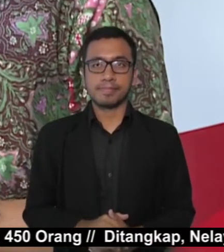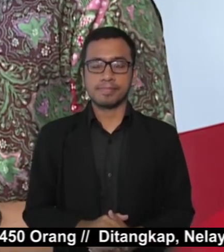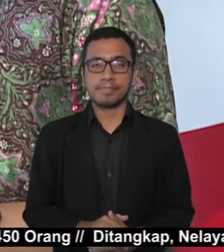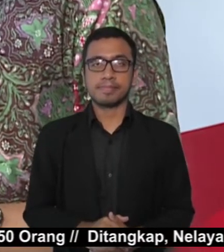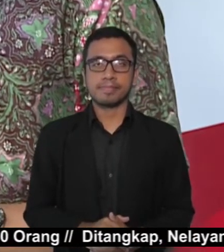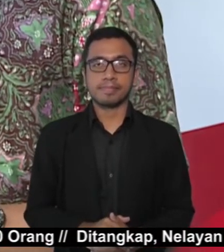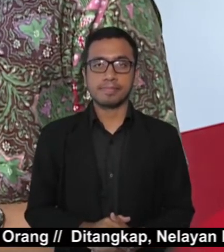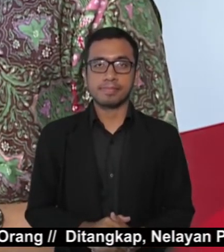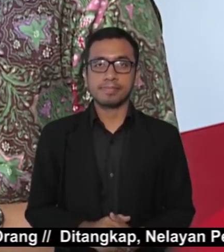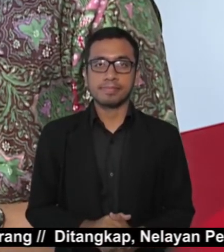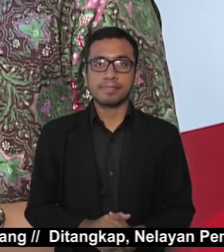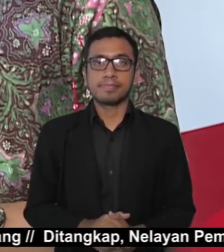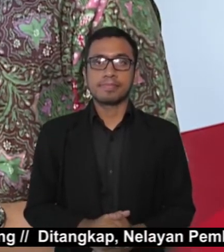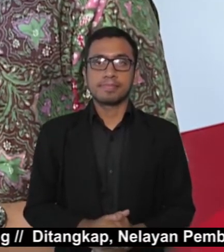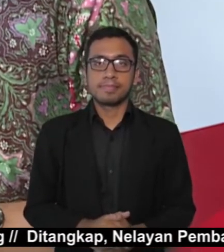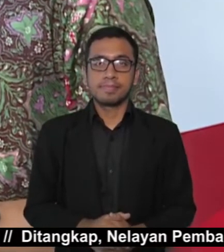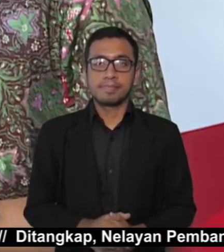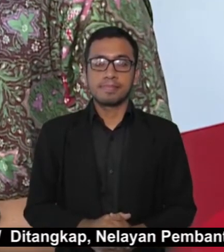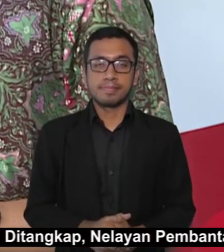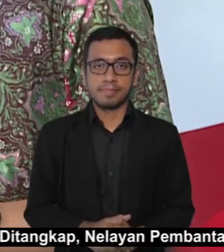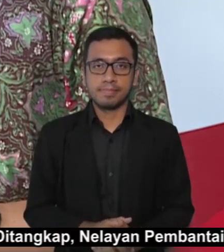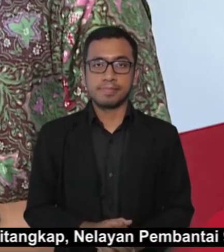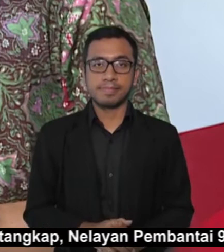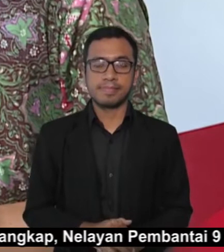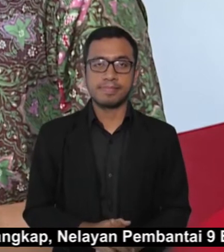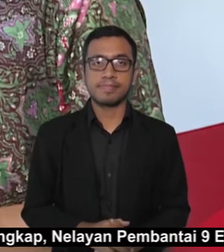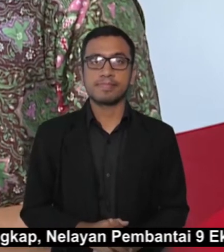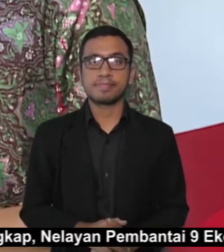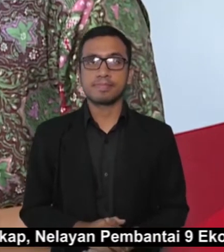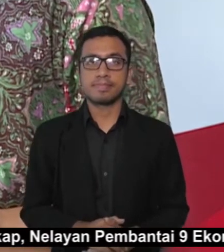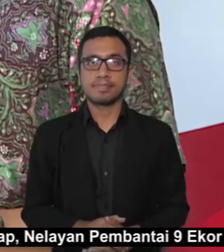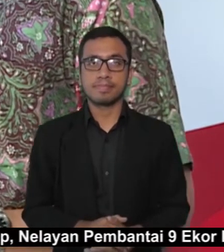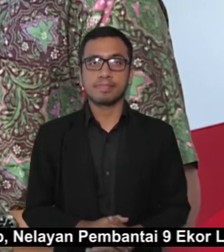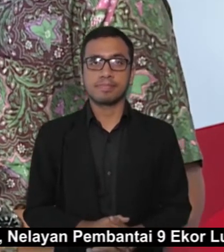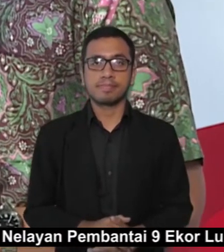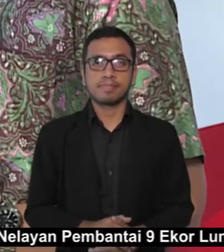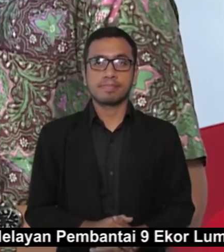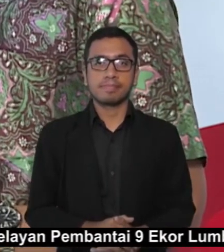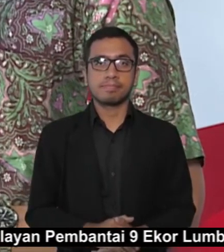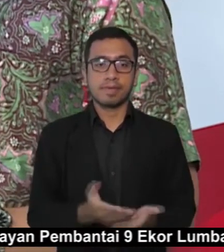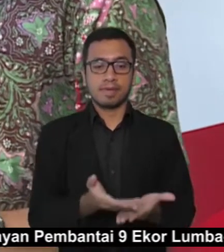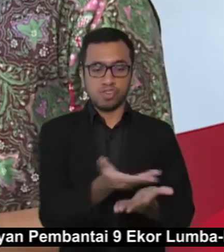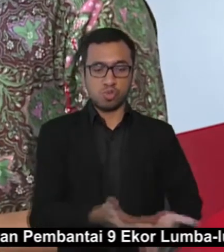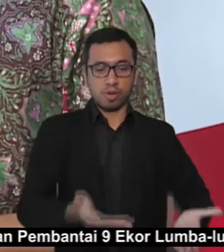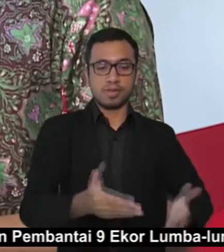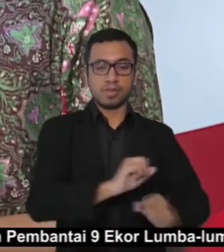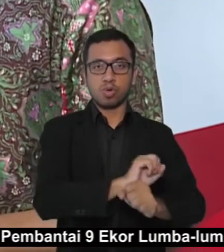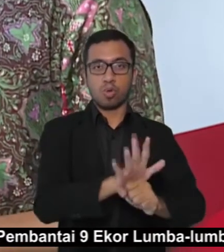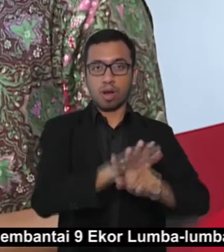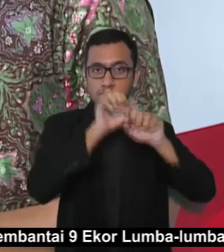dalam situasi pandemi saat ini juga Puskesmas sudah